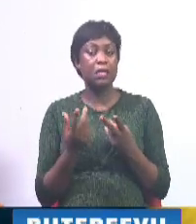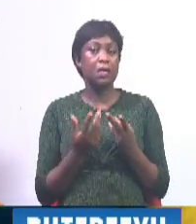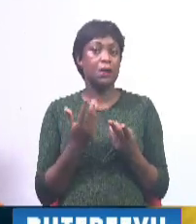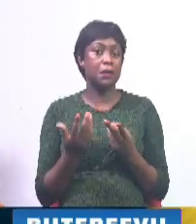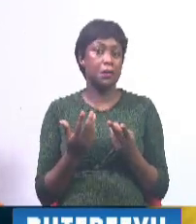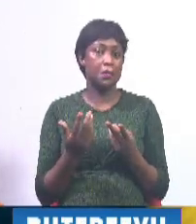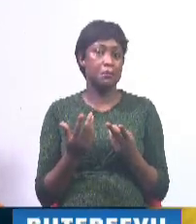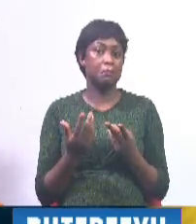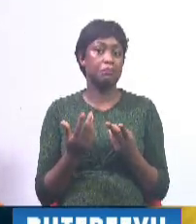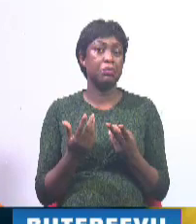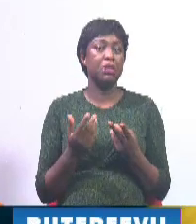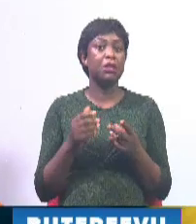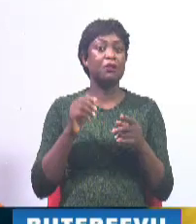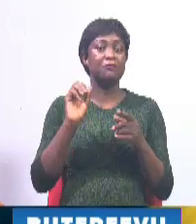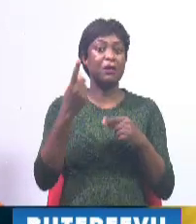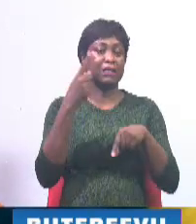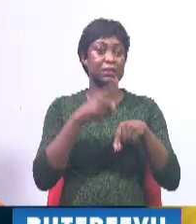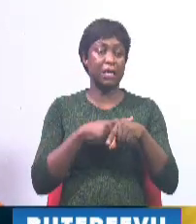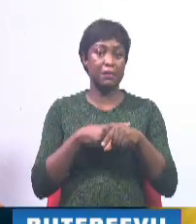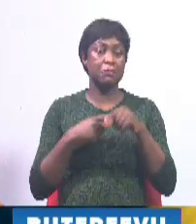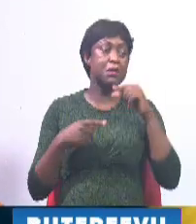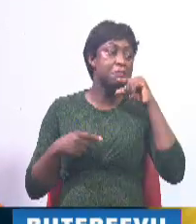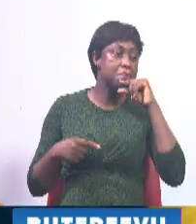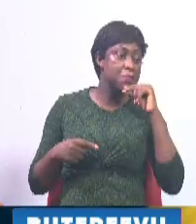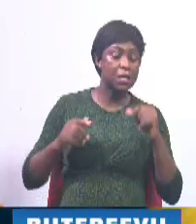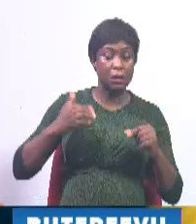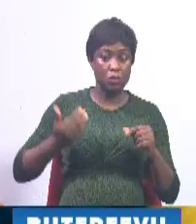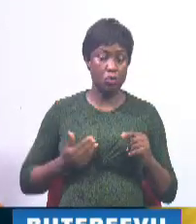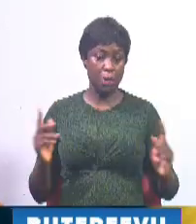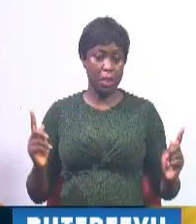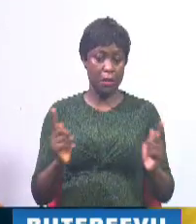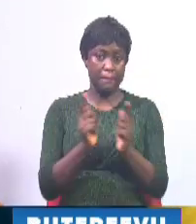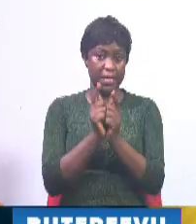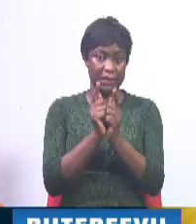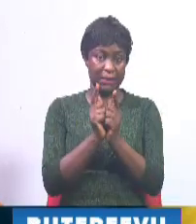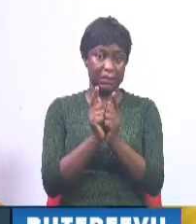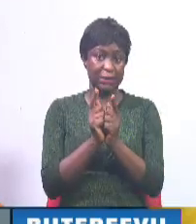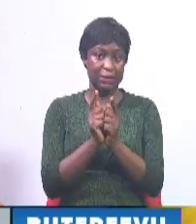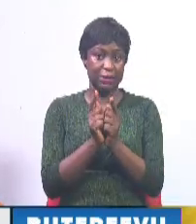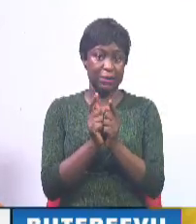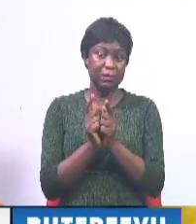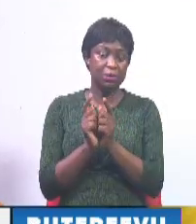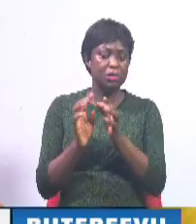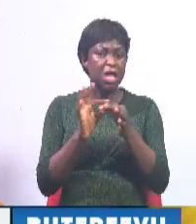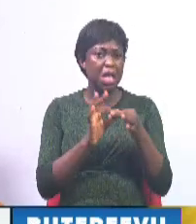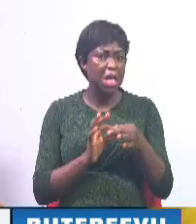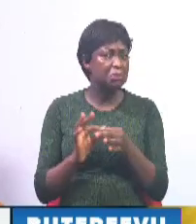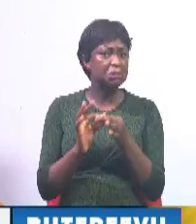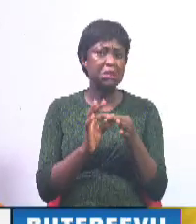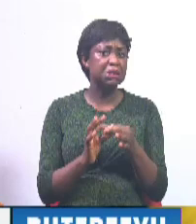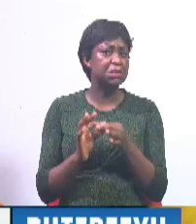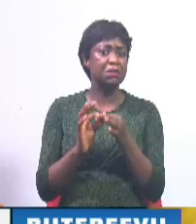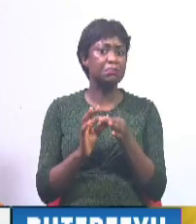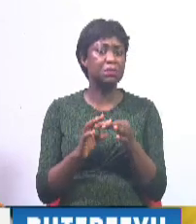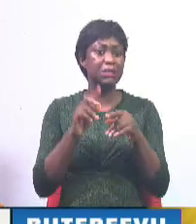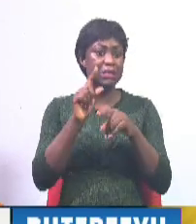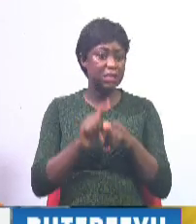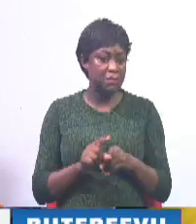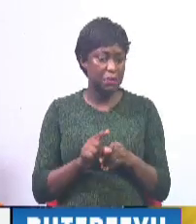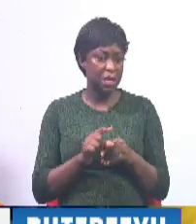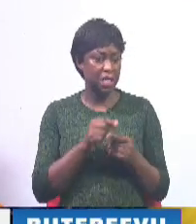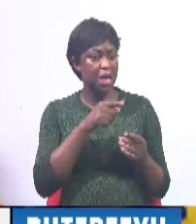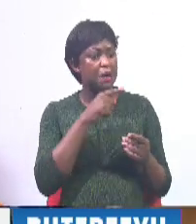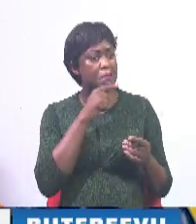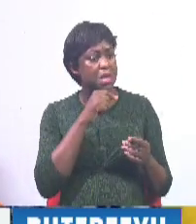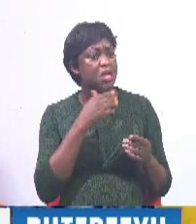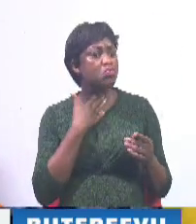olaba nti abantu baba bakasisinkana. Relationship yaabwe oba enkolagana yaabwe tetambulira ku ebyo byayagala omukolera oba